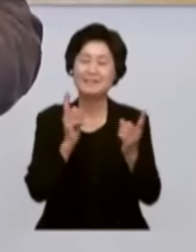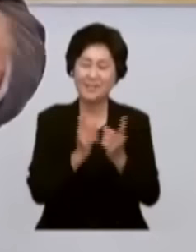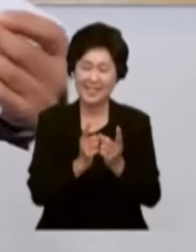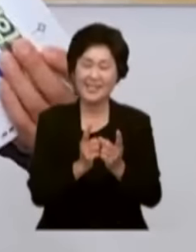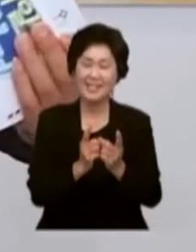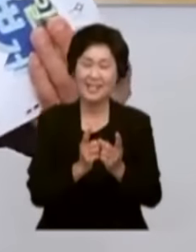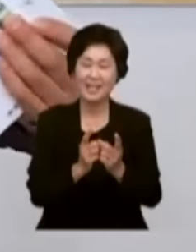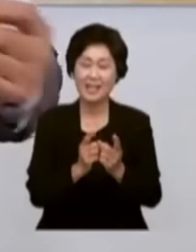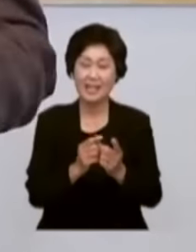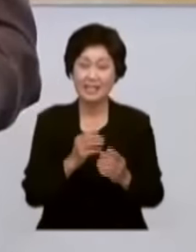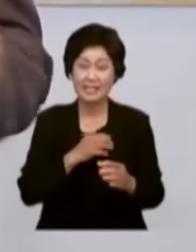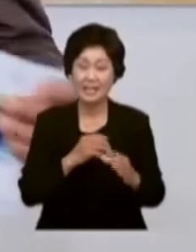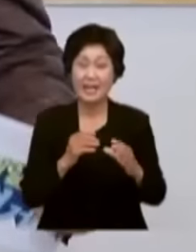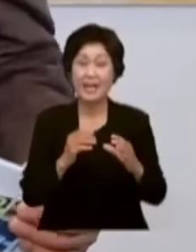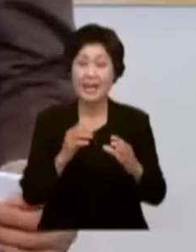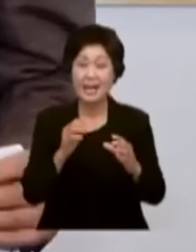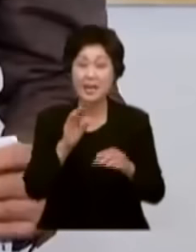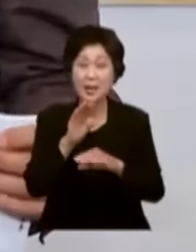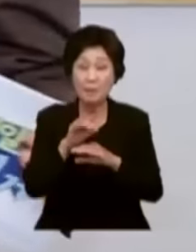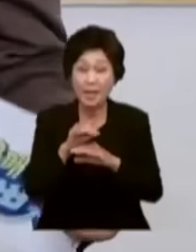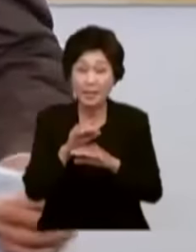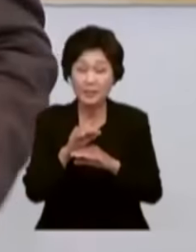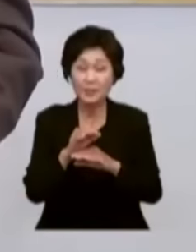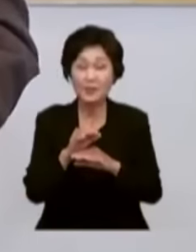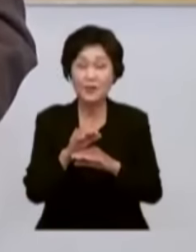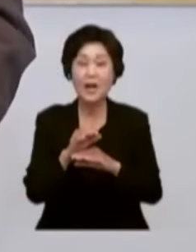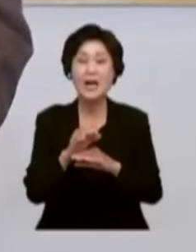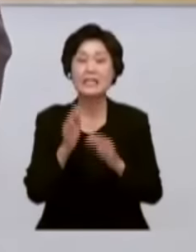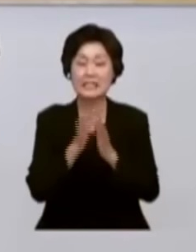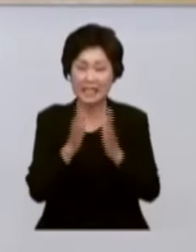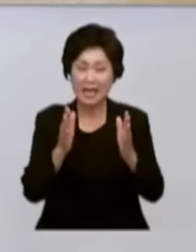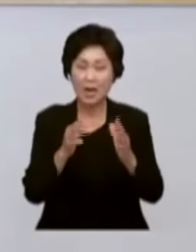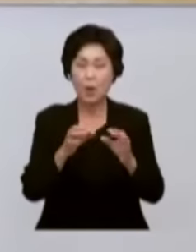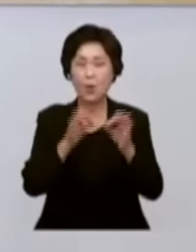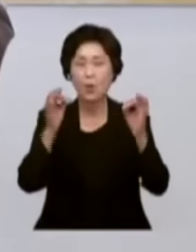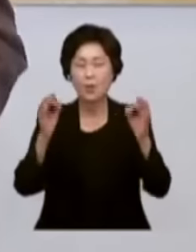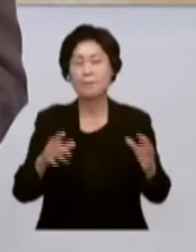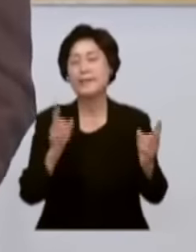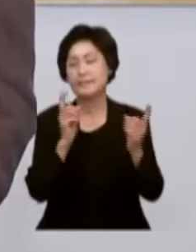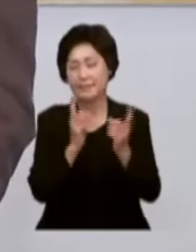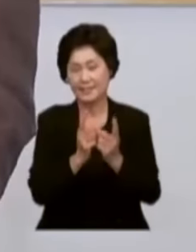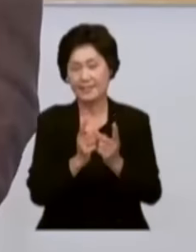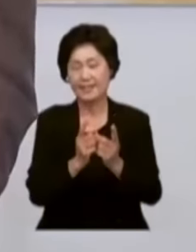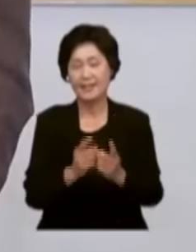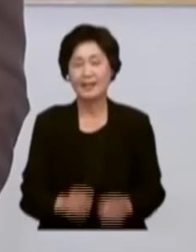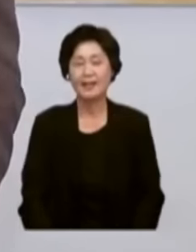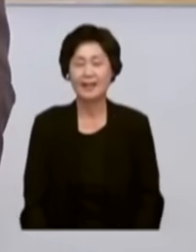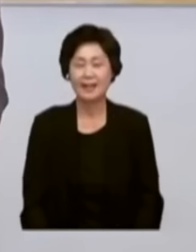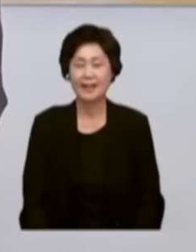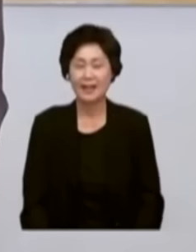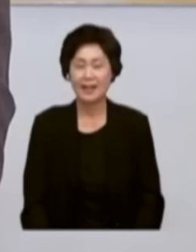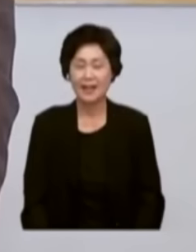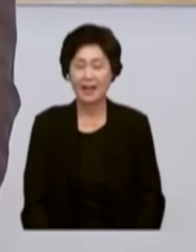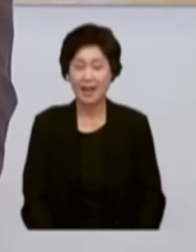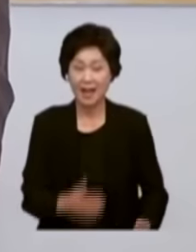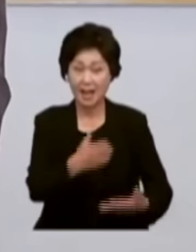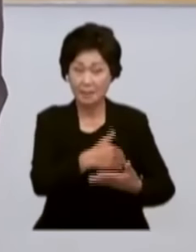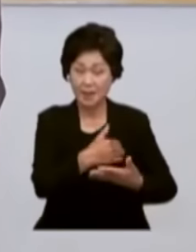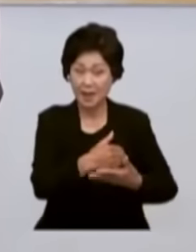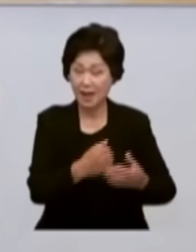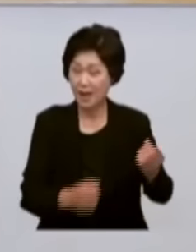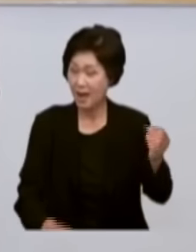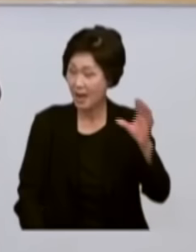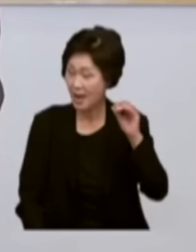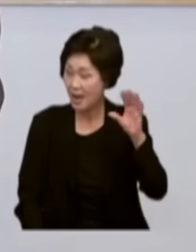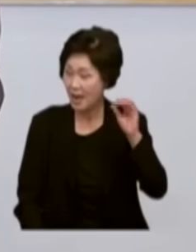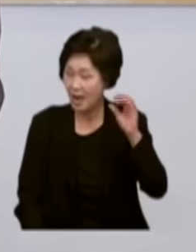방송 저는 이제 CTS로 하면서부터 세상 네. 방송 안 하고 그러니까 이제 너무 오래간만에 만났는데 얘기를 들으면서 와 어렸을 때